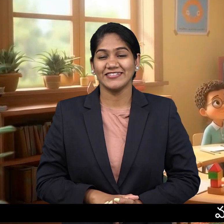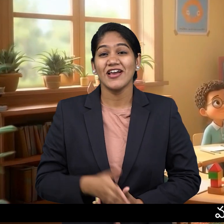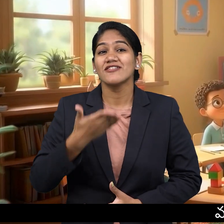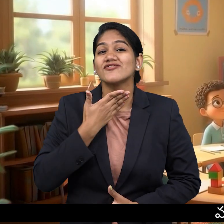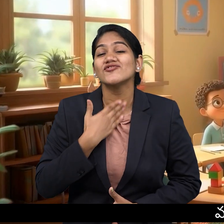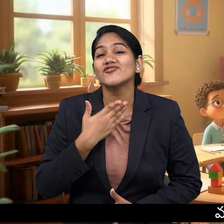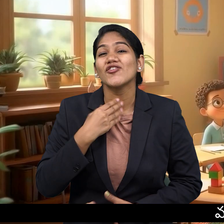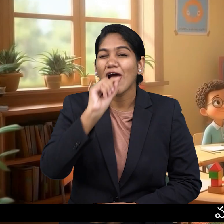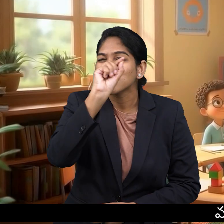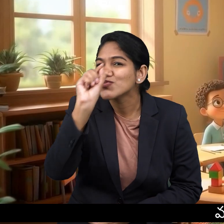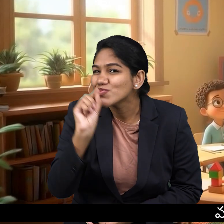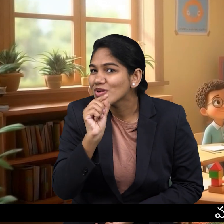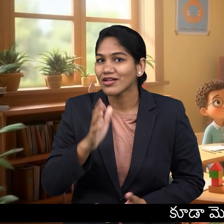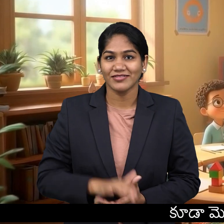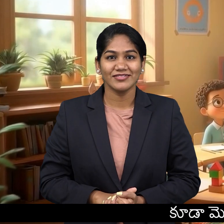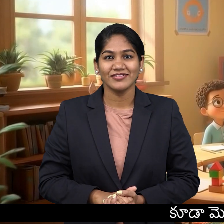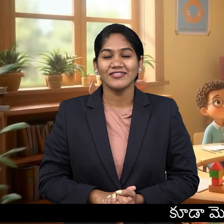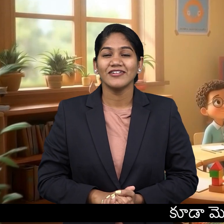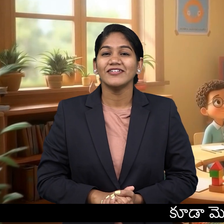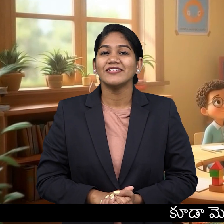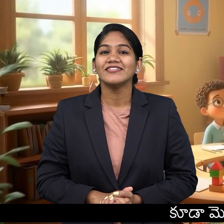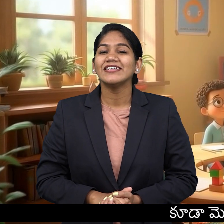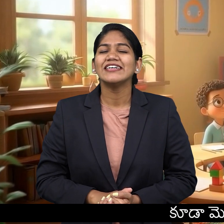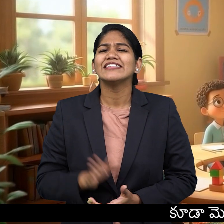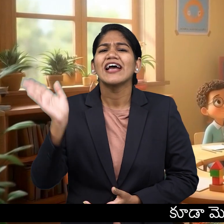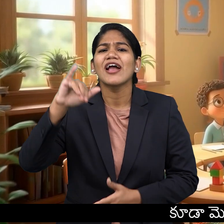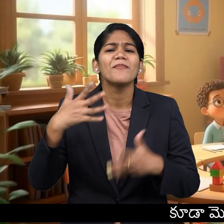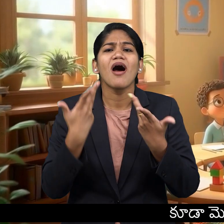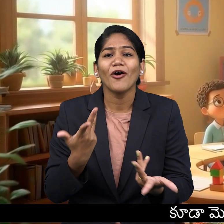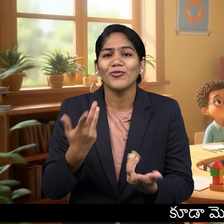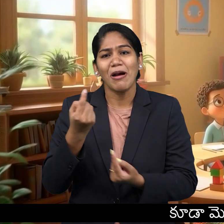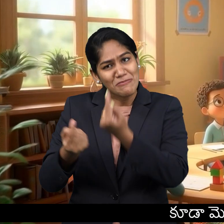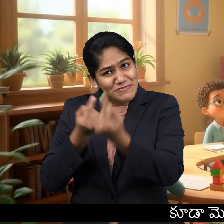మరియు చక్కెర కూడా మొక్కల నుండి వస్తాయి.